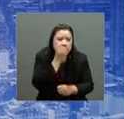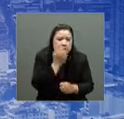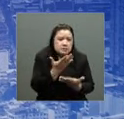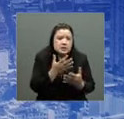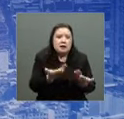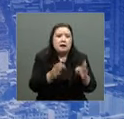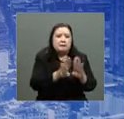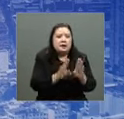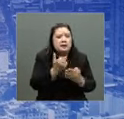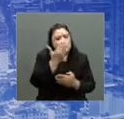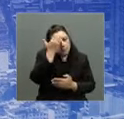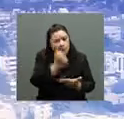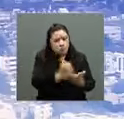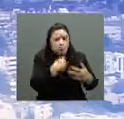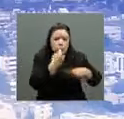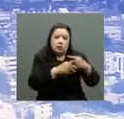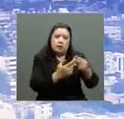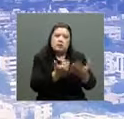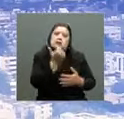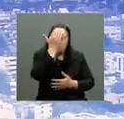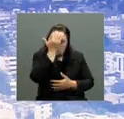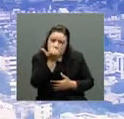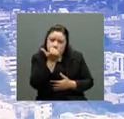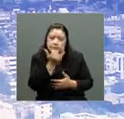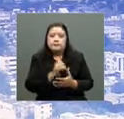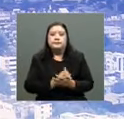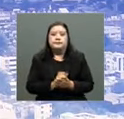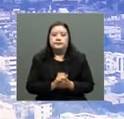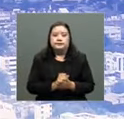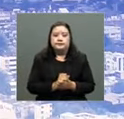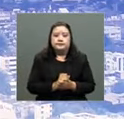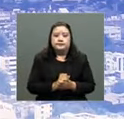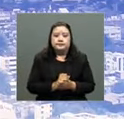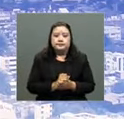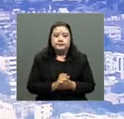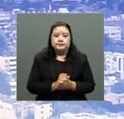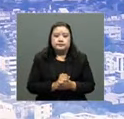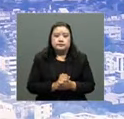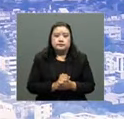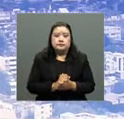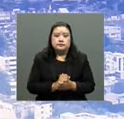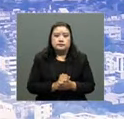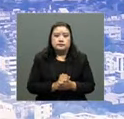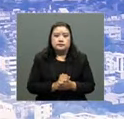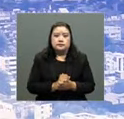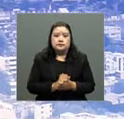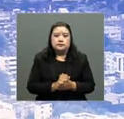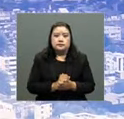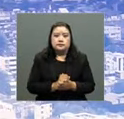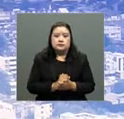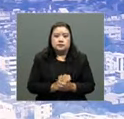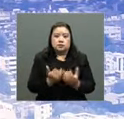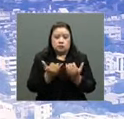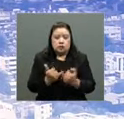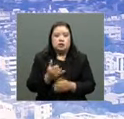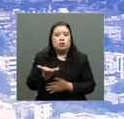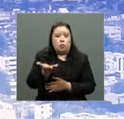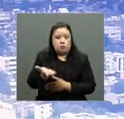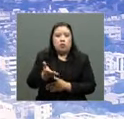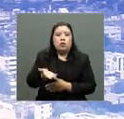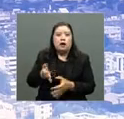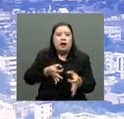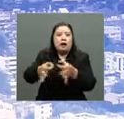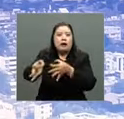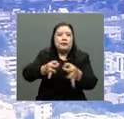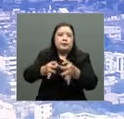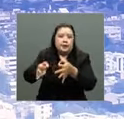ดูแลค่ะคุณหมอคะ ครับก็เรื่องนี้เป็นมาตรการที่เราคงจะต้องทำความเข้าใจกันก่อนนะครับว่